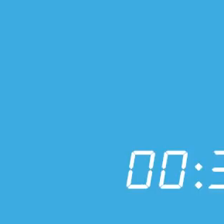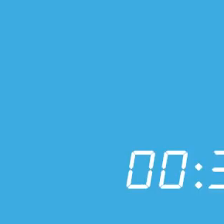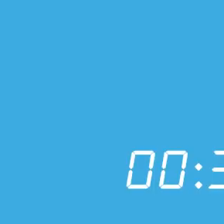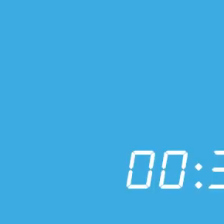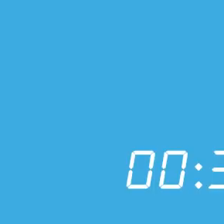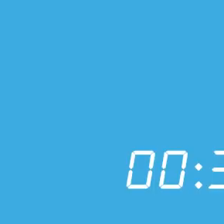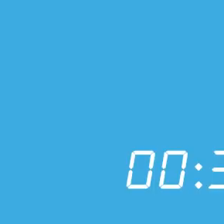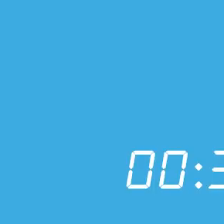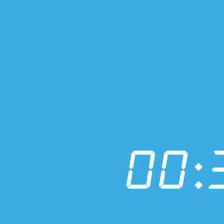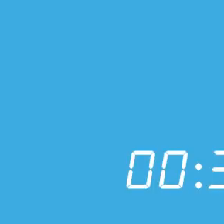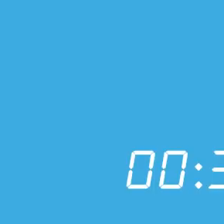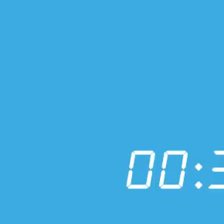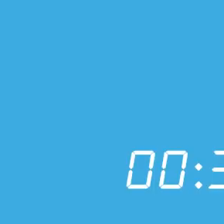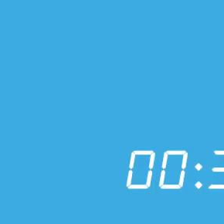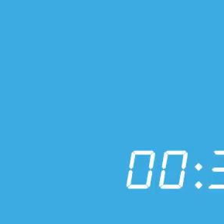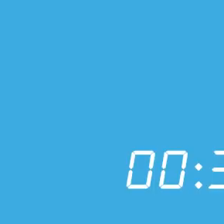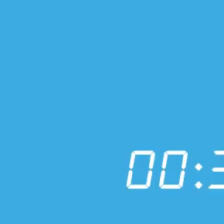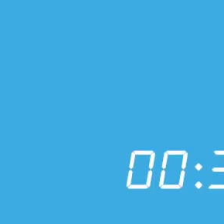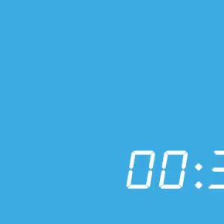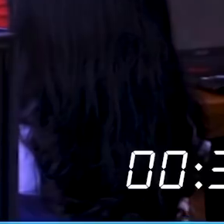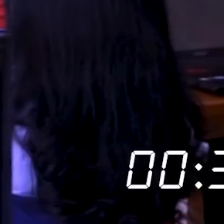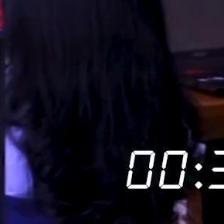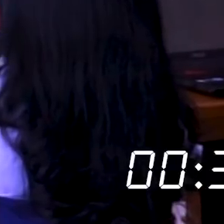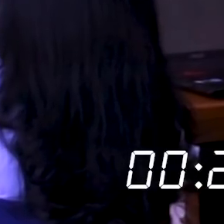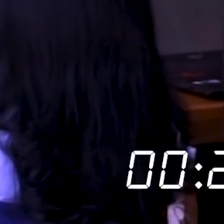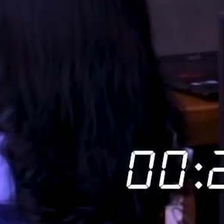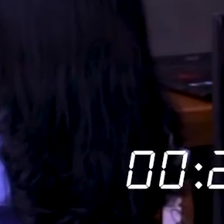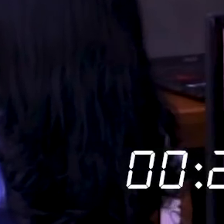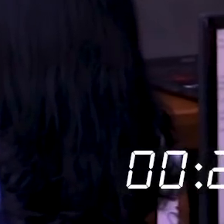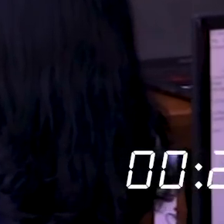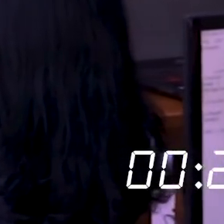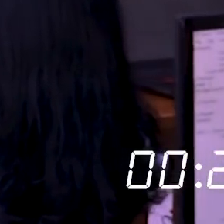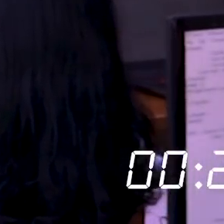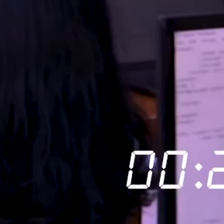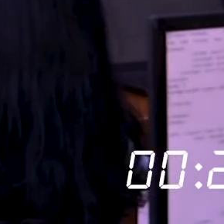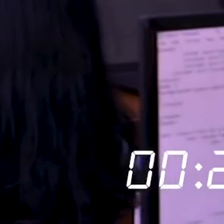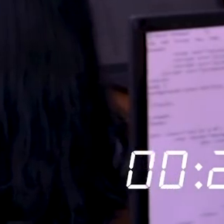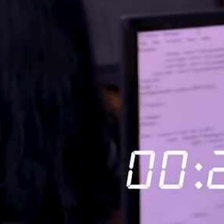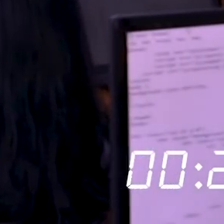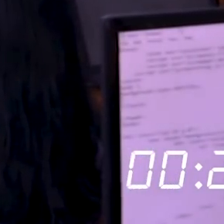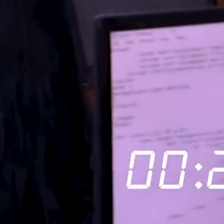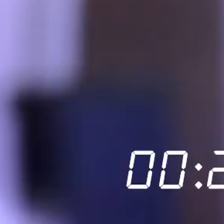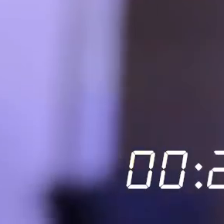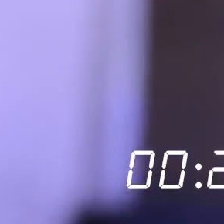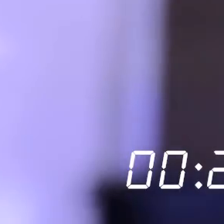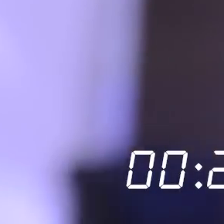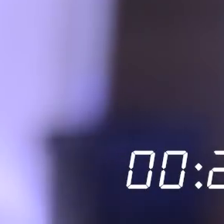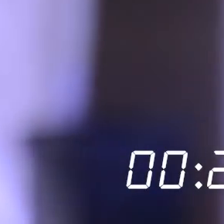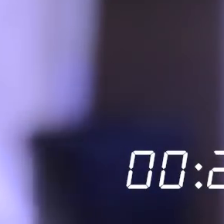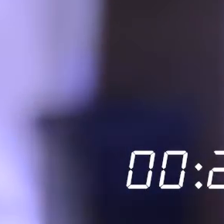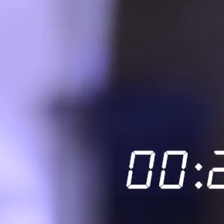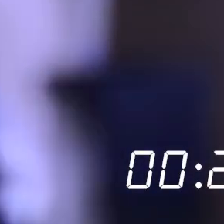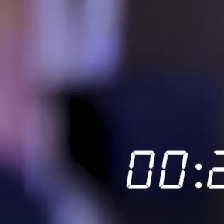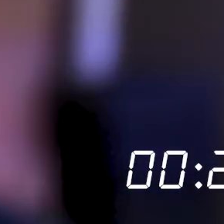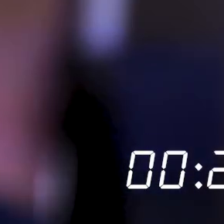dan multimedia, laboratorium jaringan. Selain kompeten di bidangnya, para lulusan juga disiapkan untuk mempunyai kemampuan